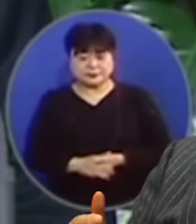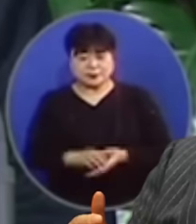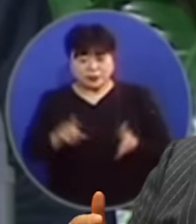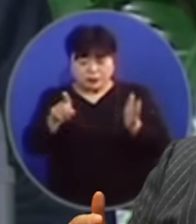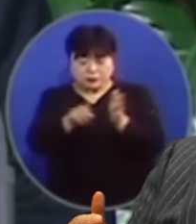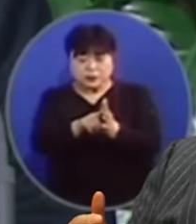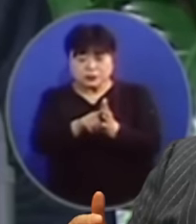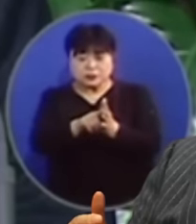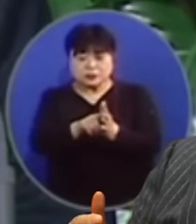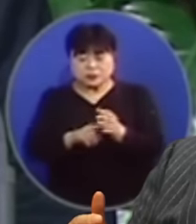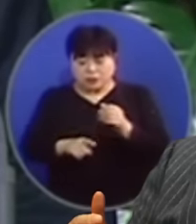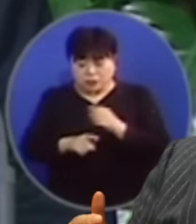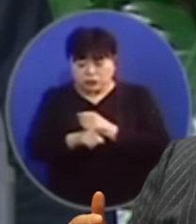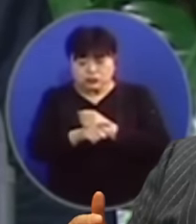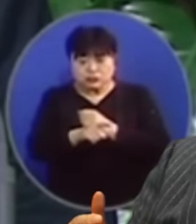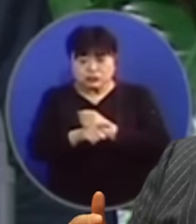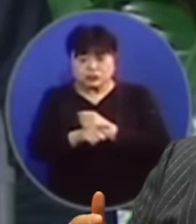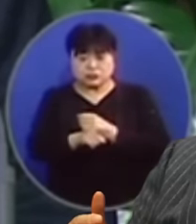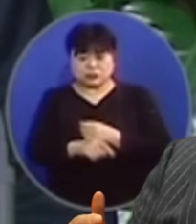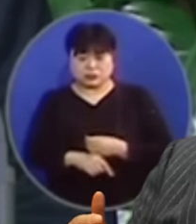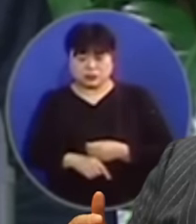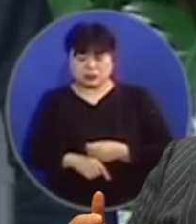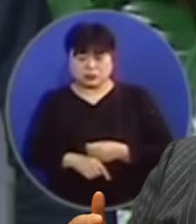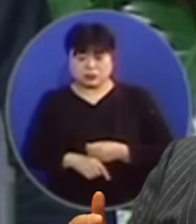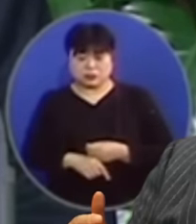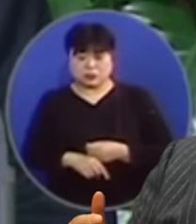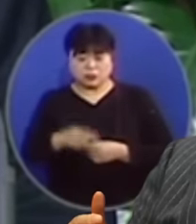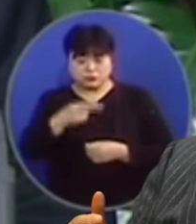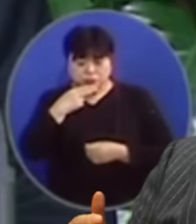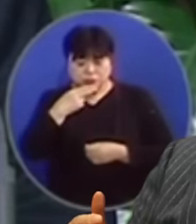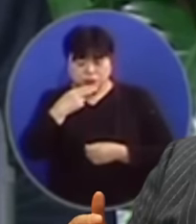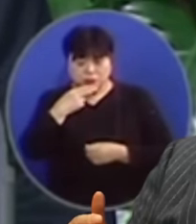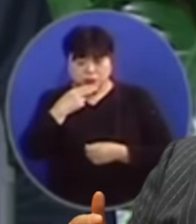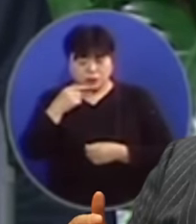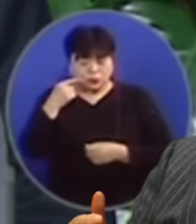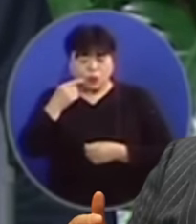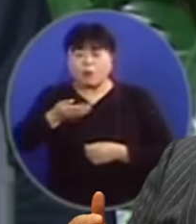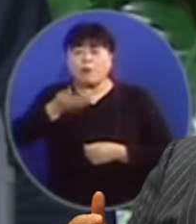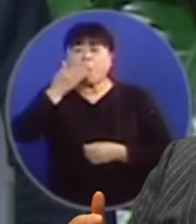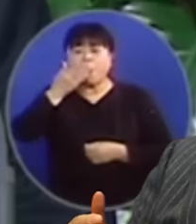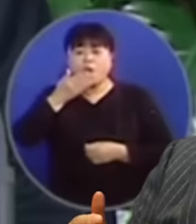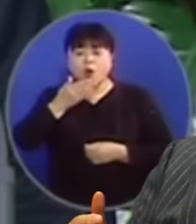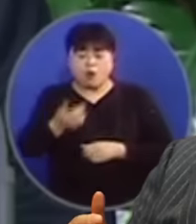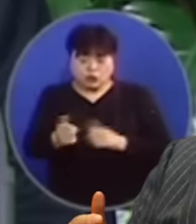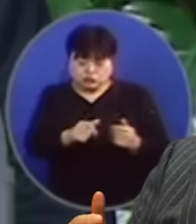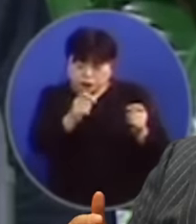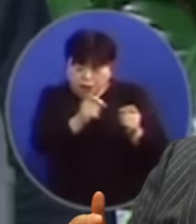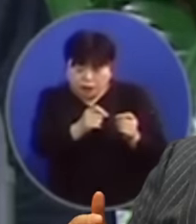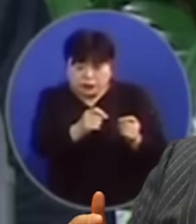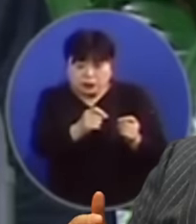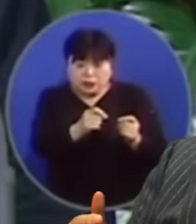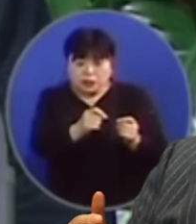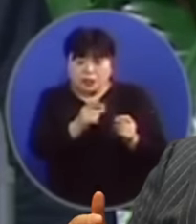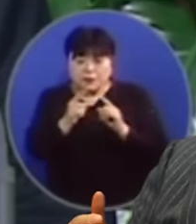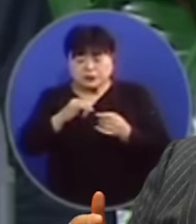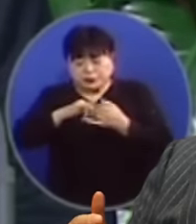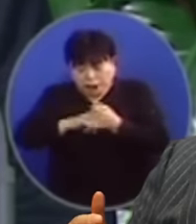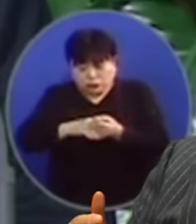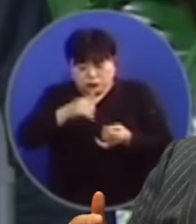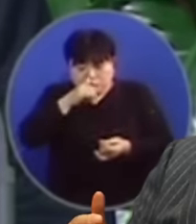믿을 수 있는 이유가 있어야 됩니다. 지금 독을 먹고 죽어가고 있는데 독을 먹고 죽어가는 사람 고친다는 말씀의 약속이 있어야